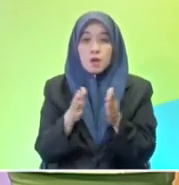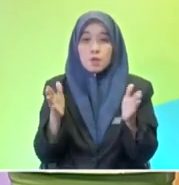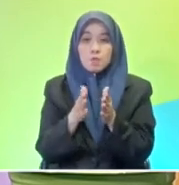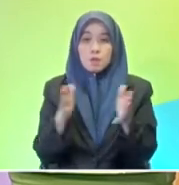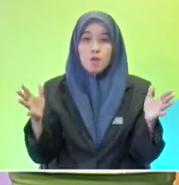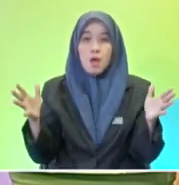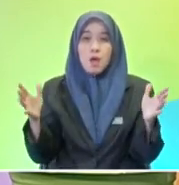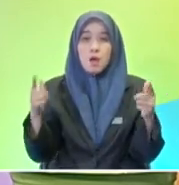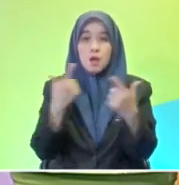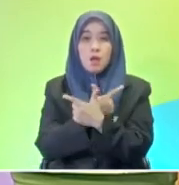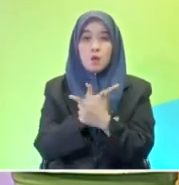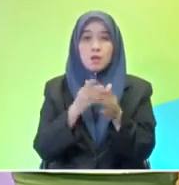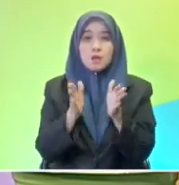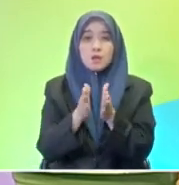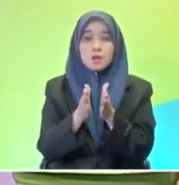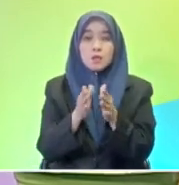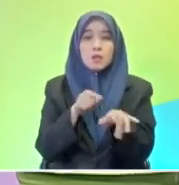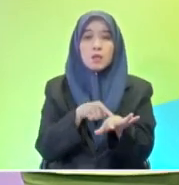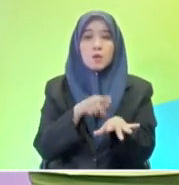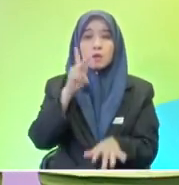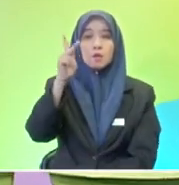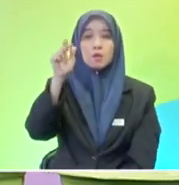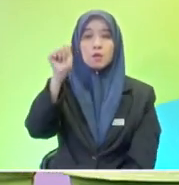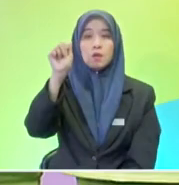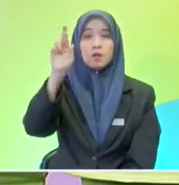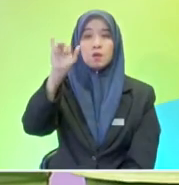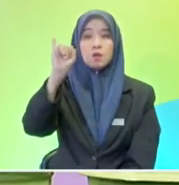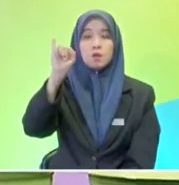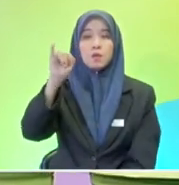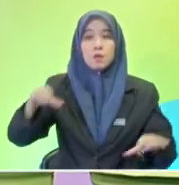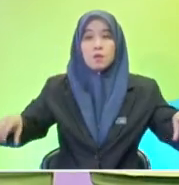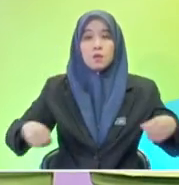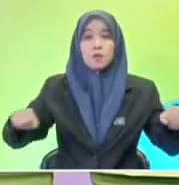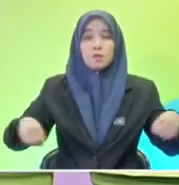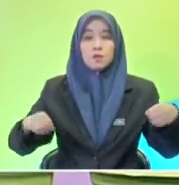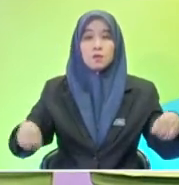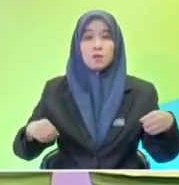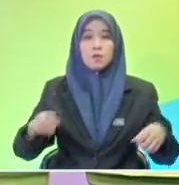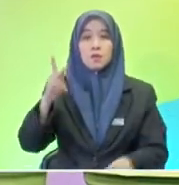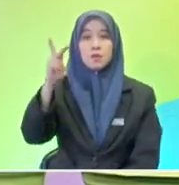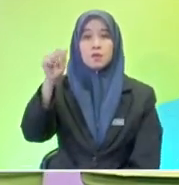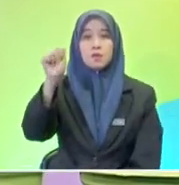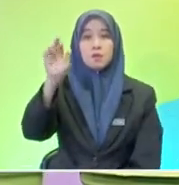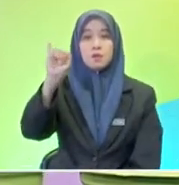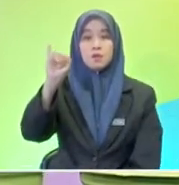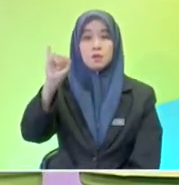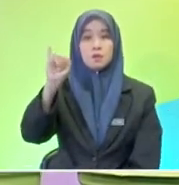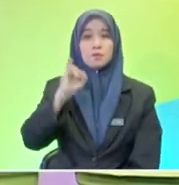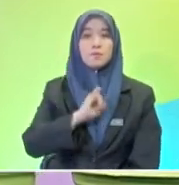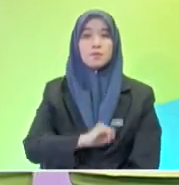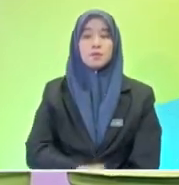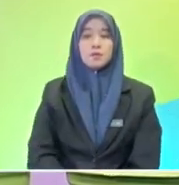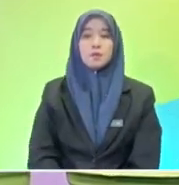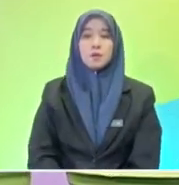kecil daun kari Kan kenal tak nak masak kari ni cuti di ni k orang banyak nak tumis ni kan kita pakai